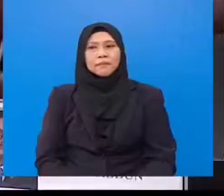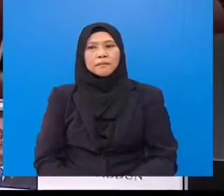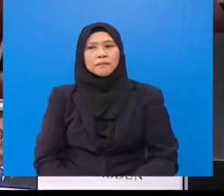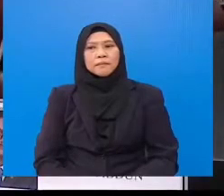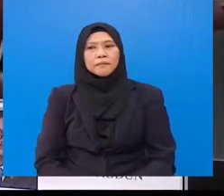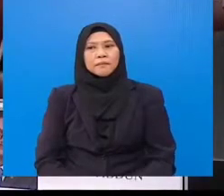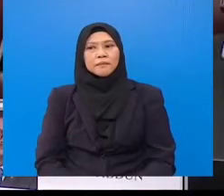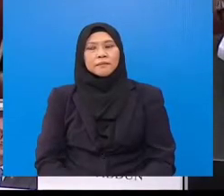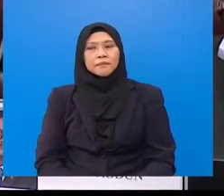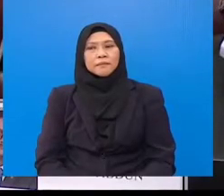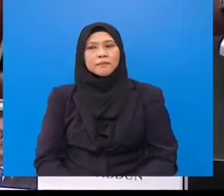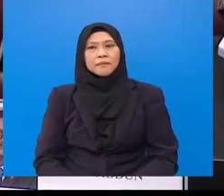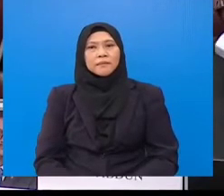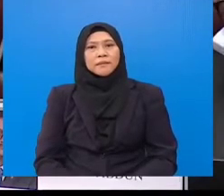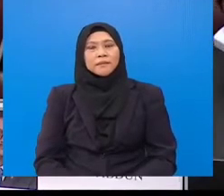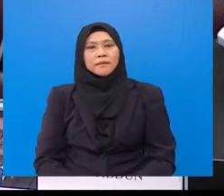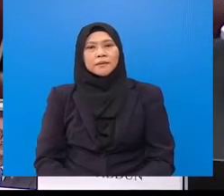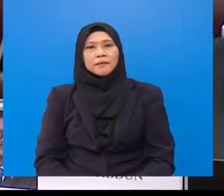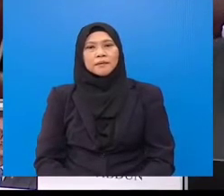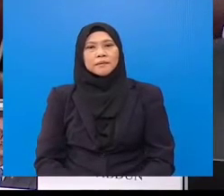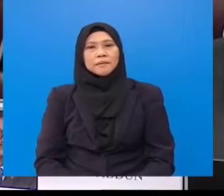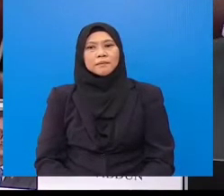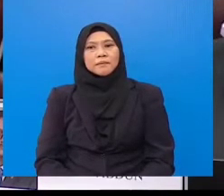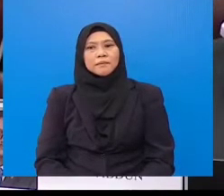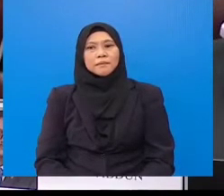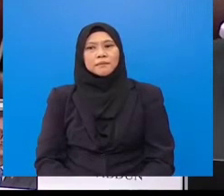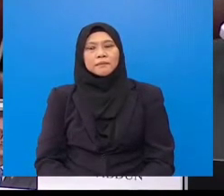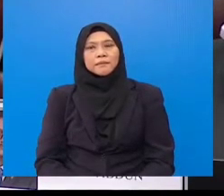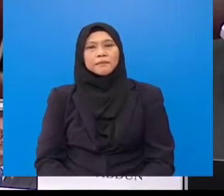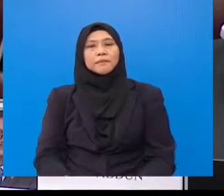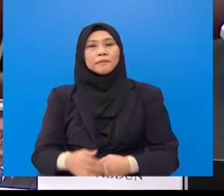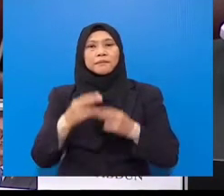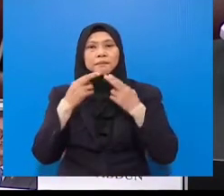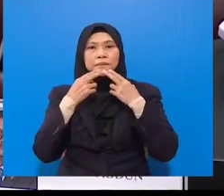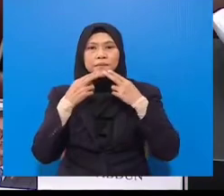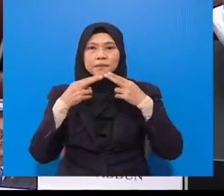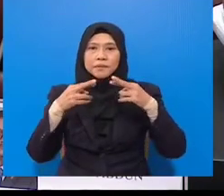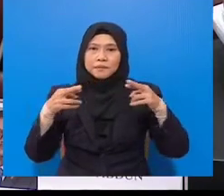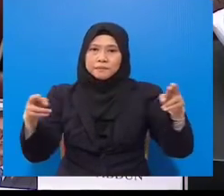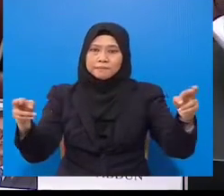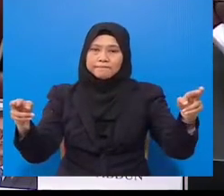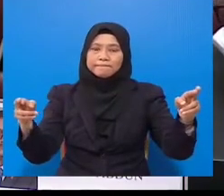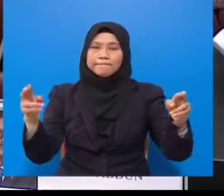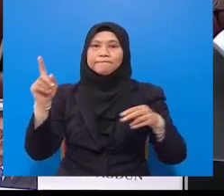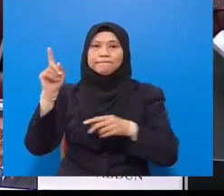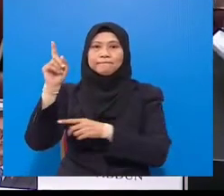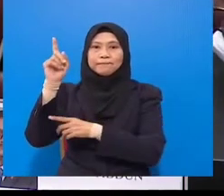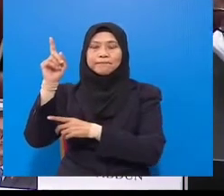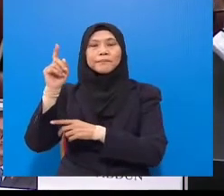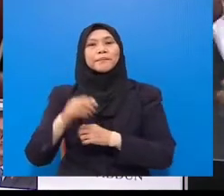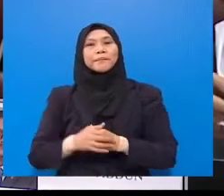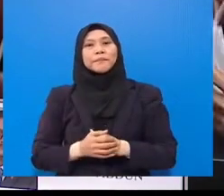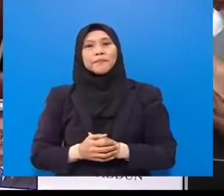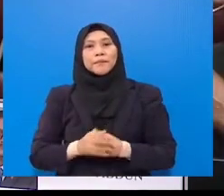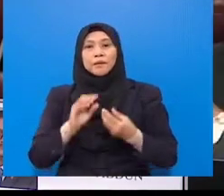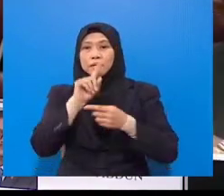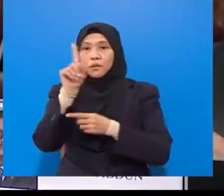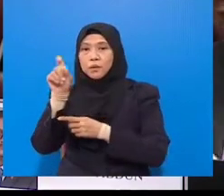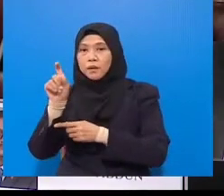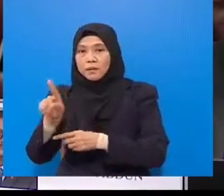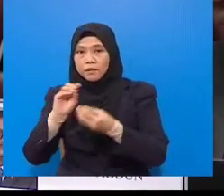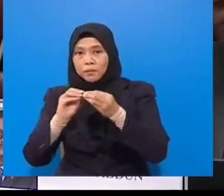bukakan pintu di awal bismillah pembuka which are sualang saya nomor